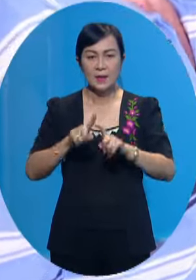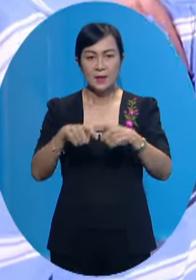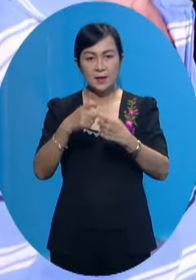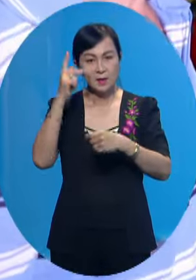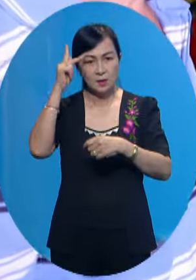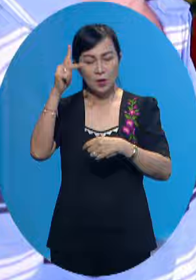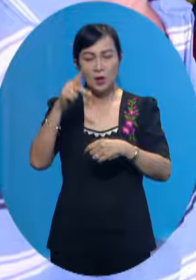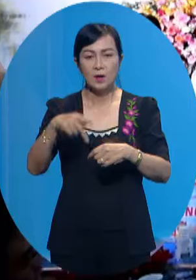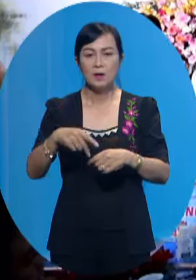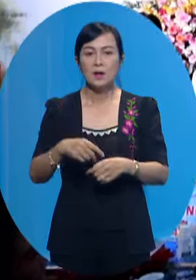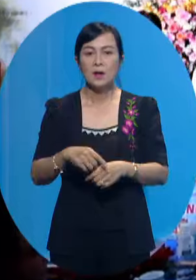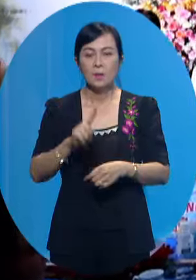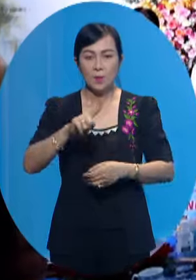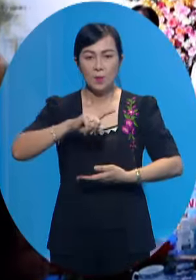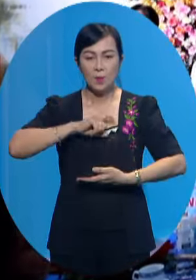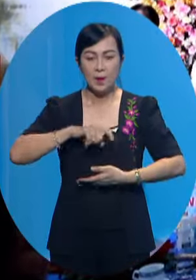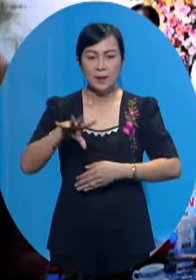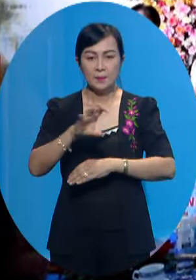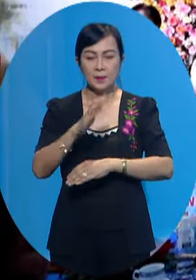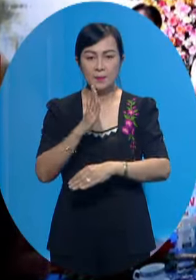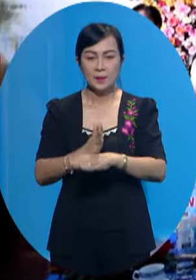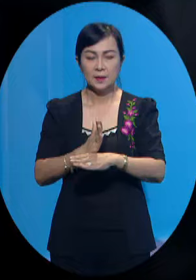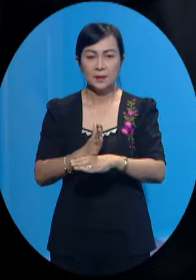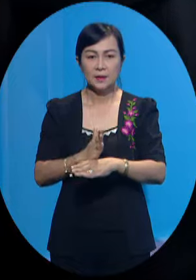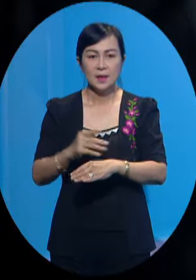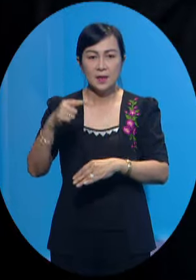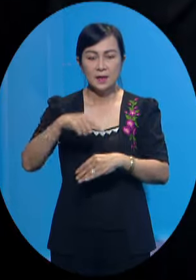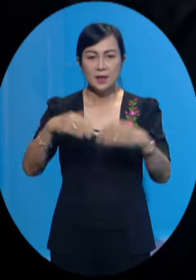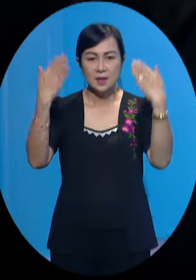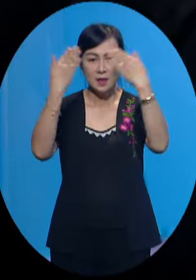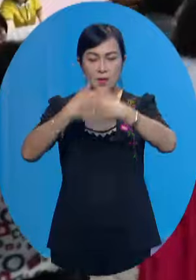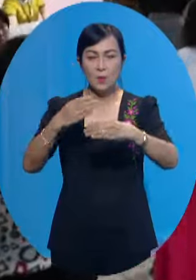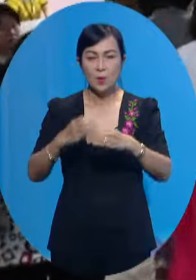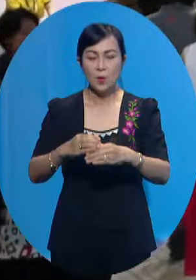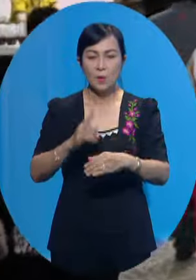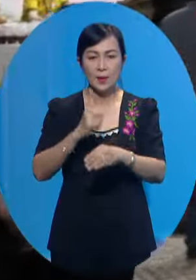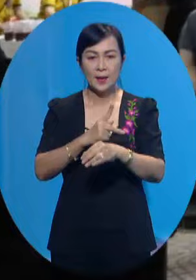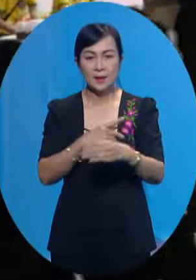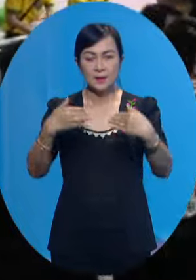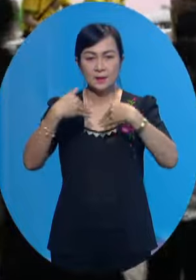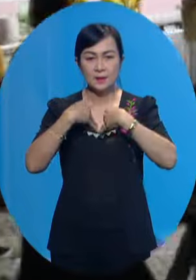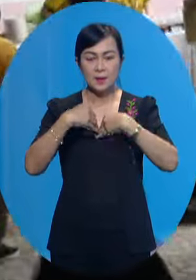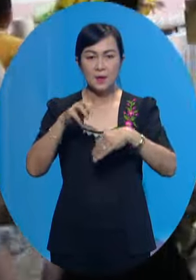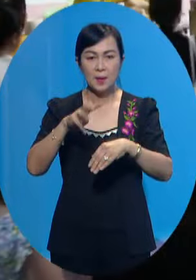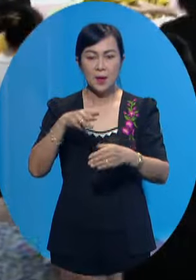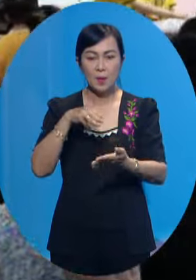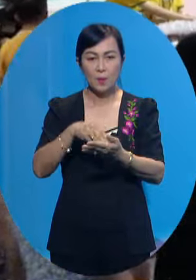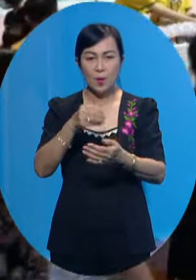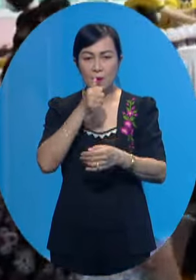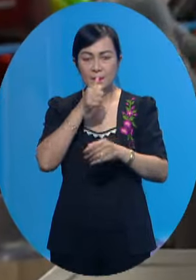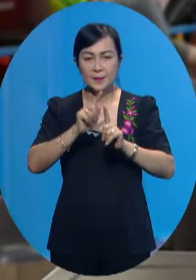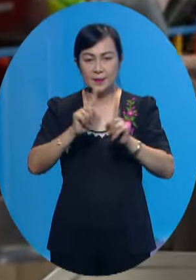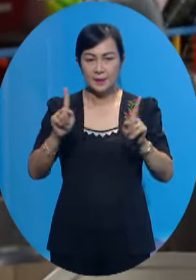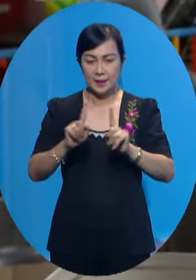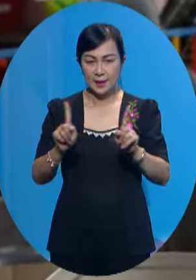khó khăn trên địa bàn phường, mỗi phần trị giá 500.000 đồng. Đến với đêm hội, hơn 1.000 thực khách đã được thưởng thức hơn 30 món ẩm thực chay các